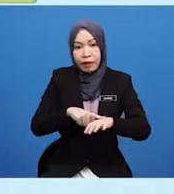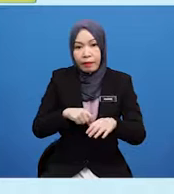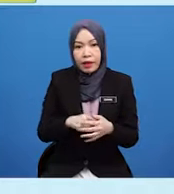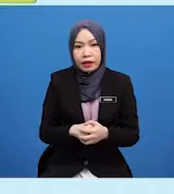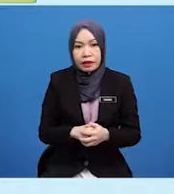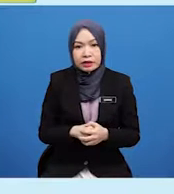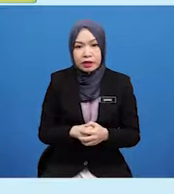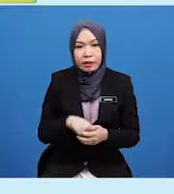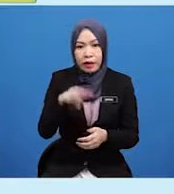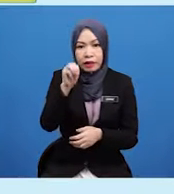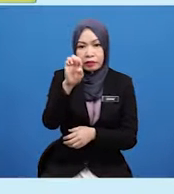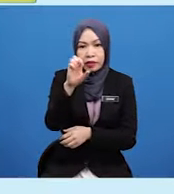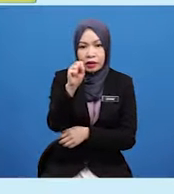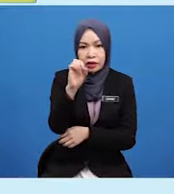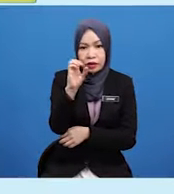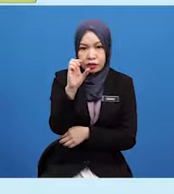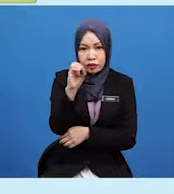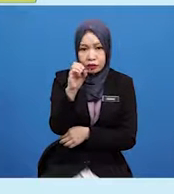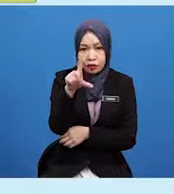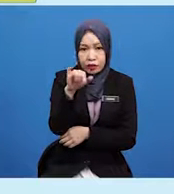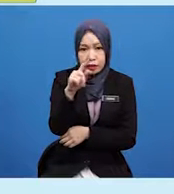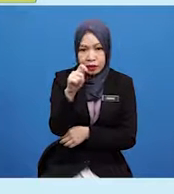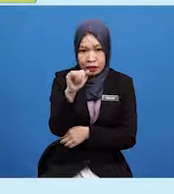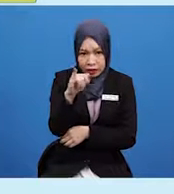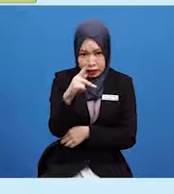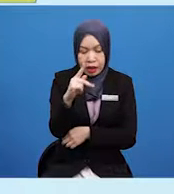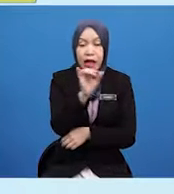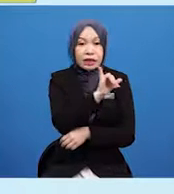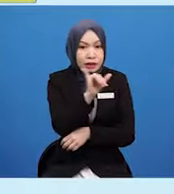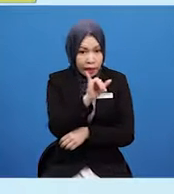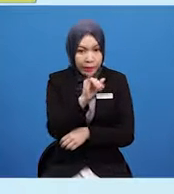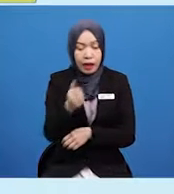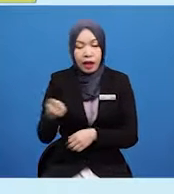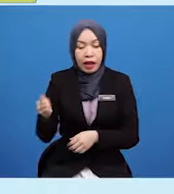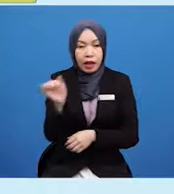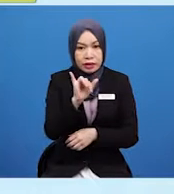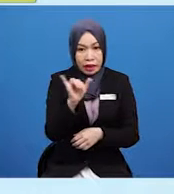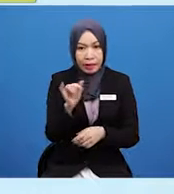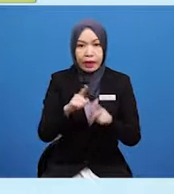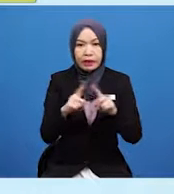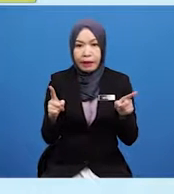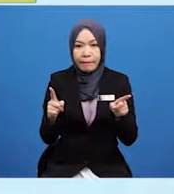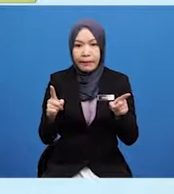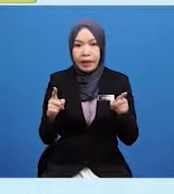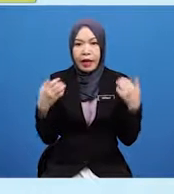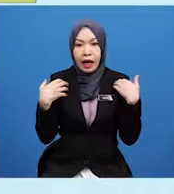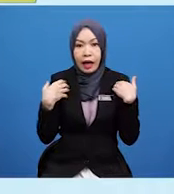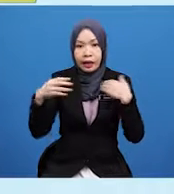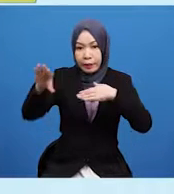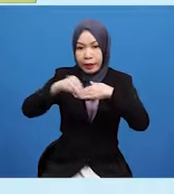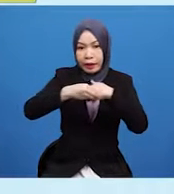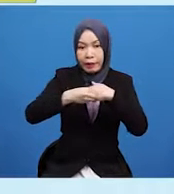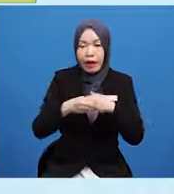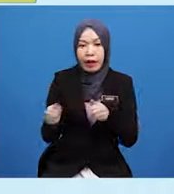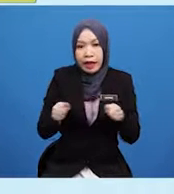tetapi activity mereka telah bertambah daripada hanya memburu kepada menangkap ikan